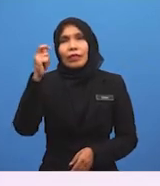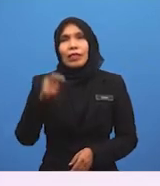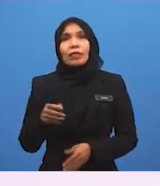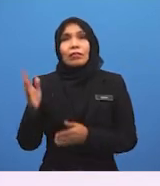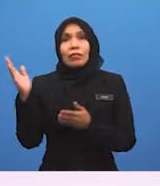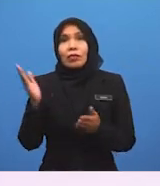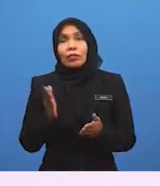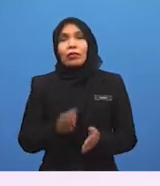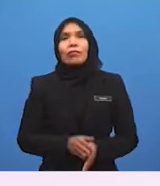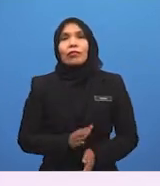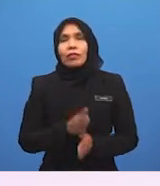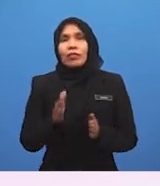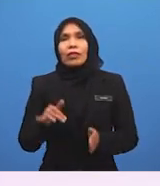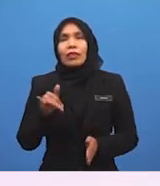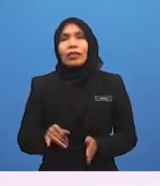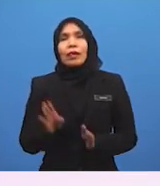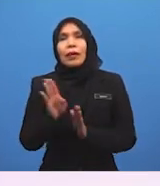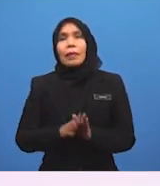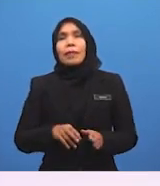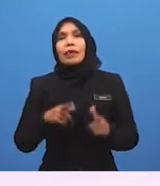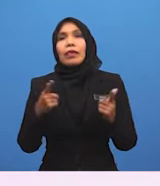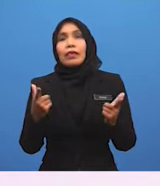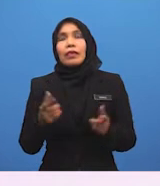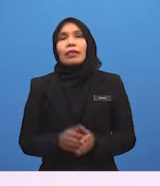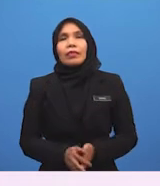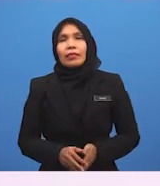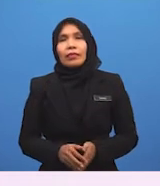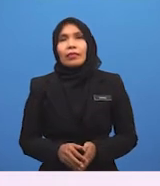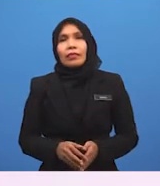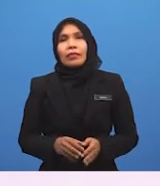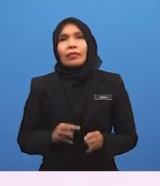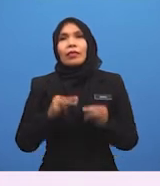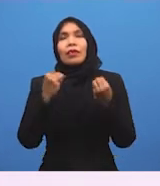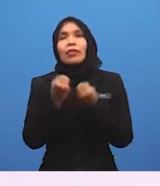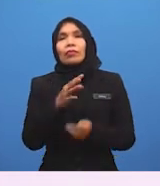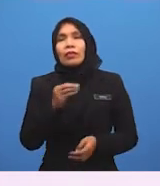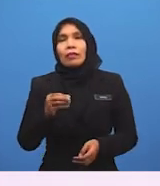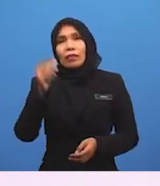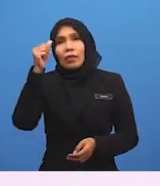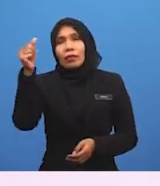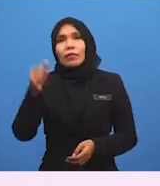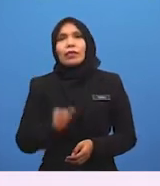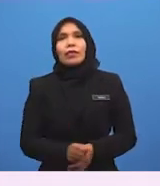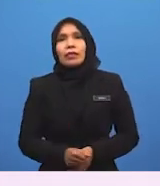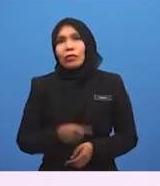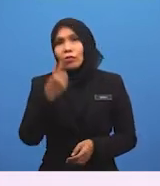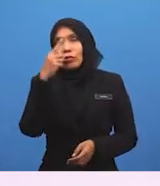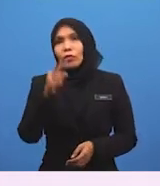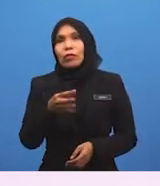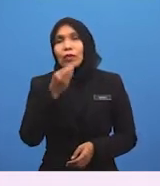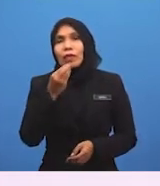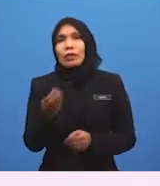kaum dan agama untuk menghadiri majlis jamuan makan malam.